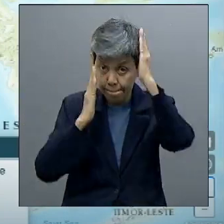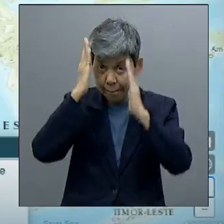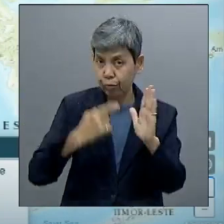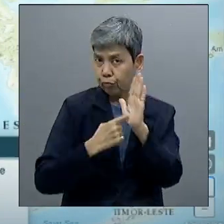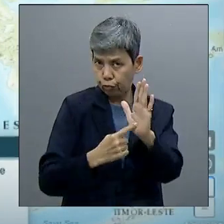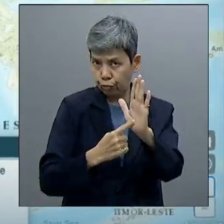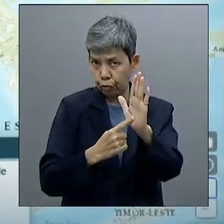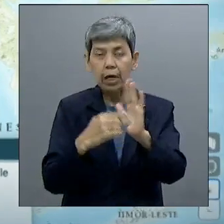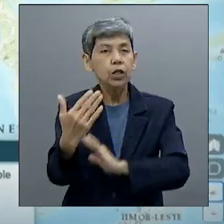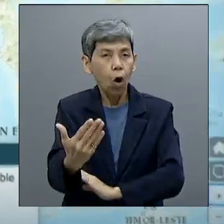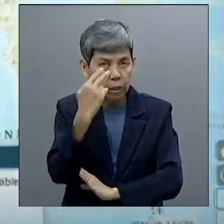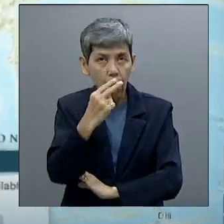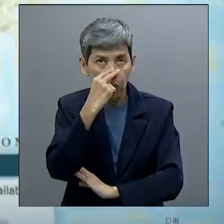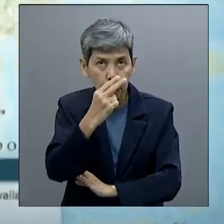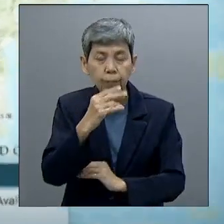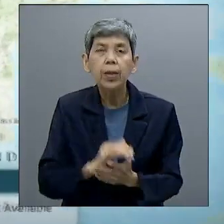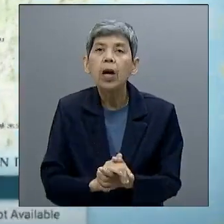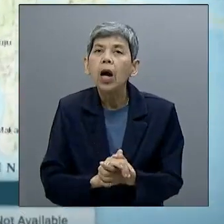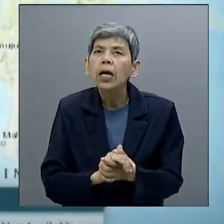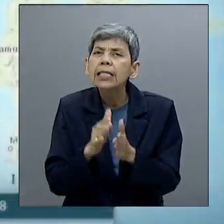ในมาเลเซียเช้านี้นะคะ